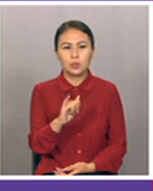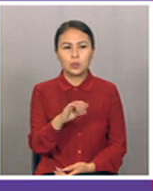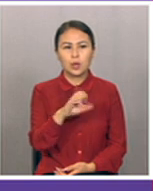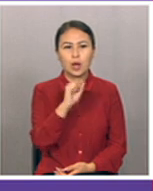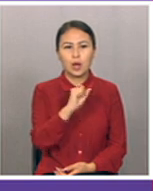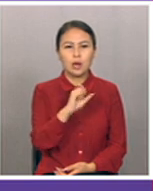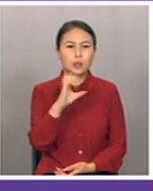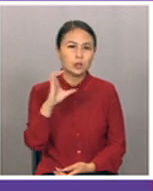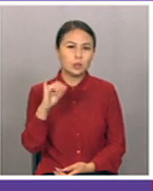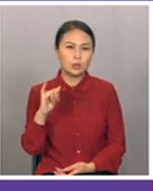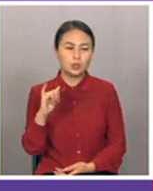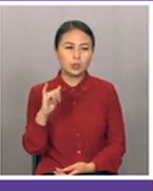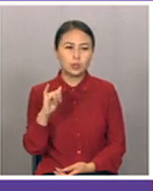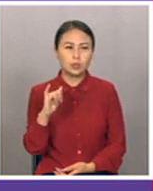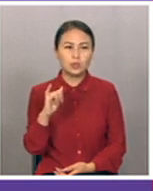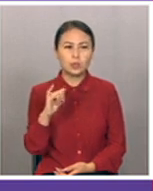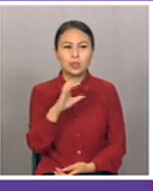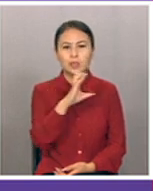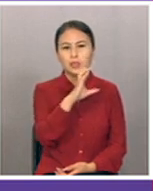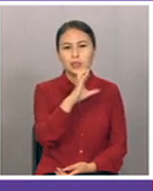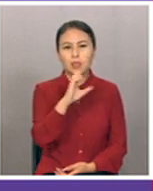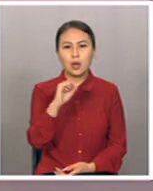Асу. Сау.